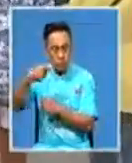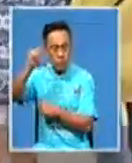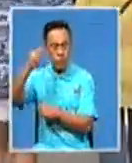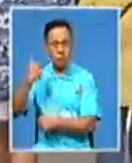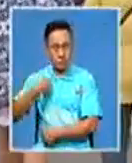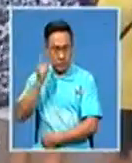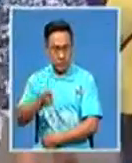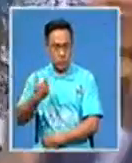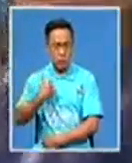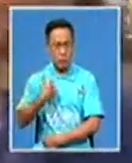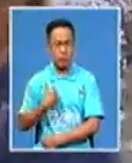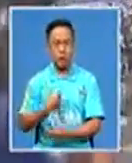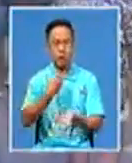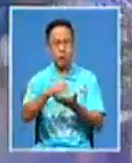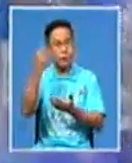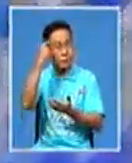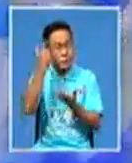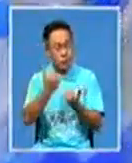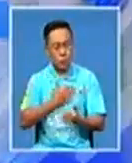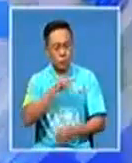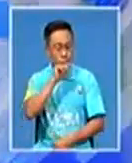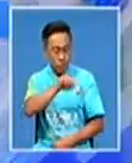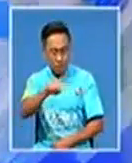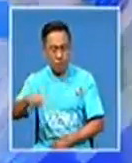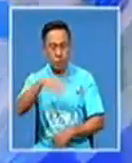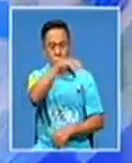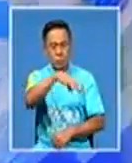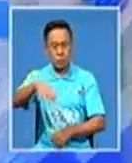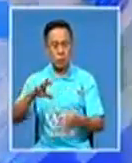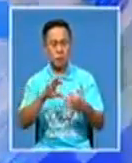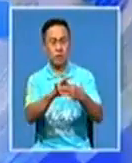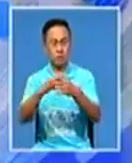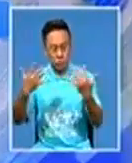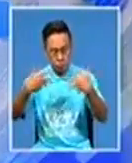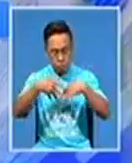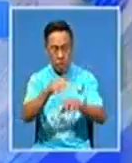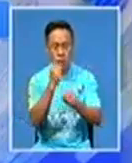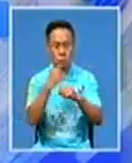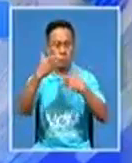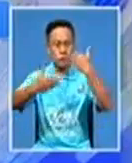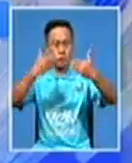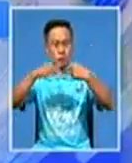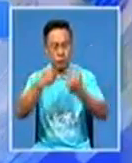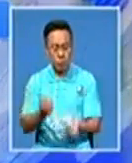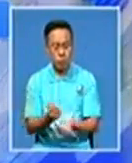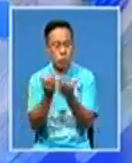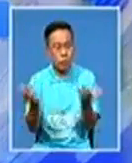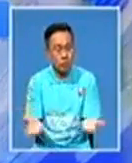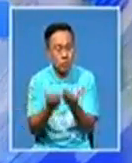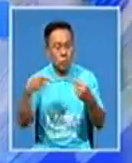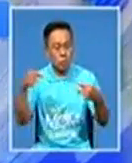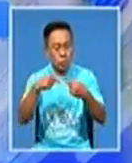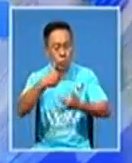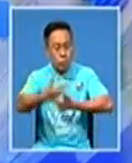เศษด้วยจากแนวคิดดังกล่าวนั้นผมได้สั่งการให้กับทุกหน่วยงานที่เกี่ยวข้องได้บูรณาการกิจกรรมต่างๆเพื่อส่งเสริมให้เกิดธุ